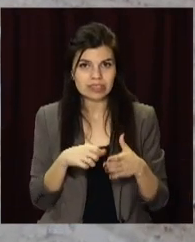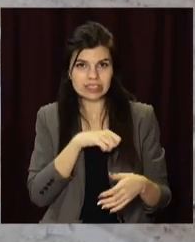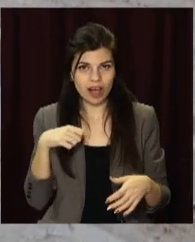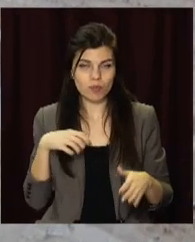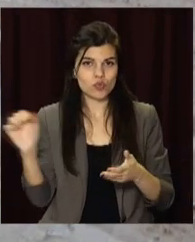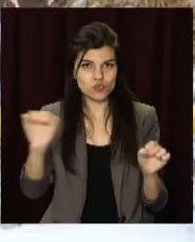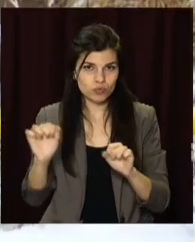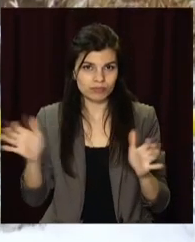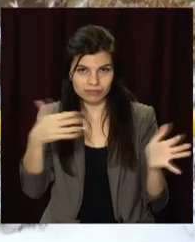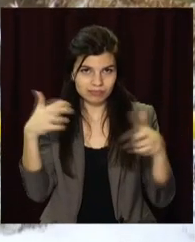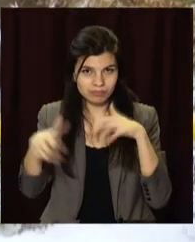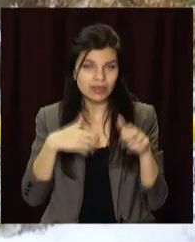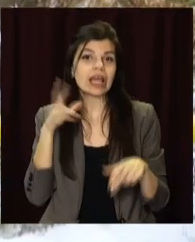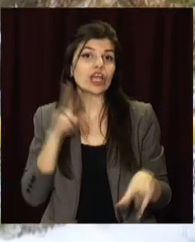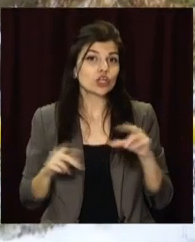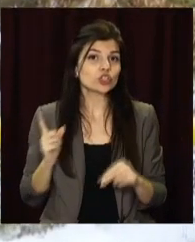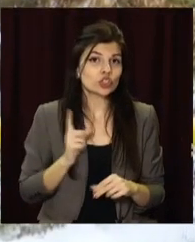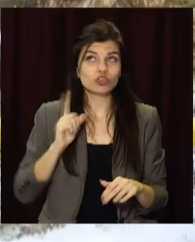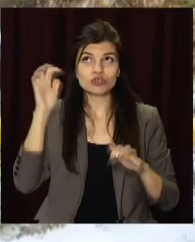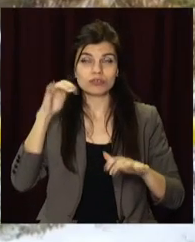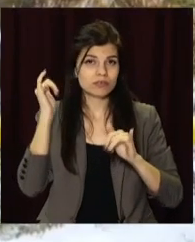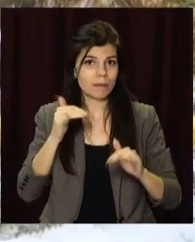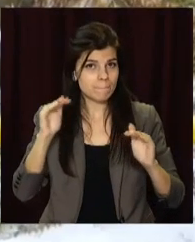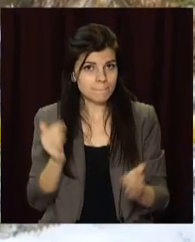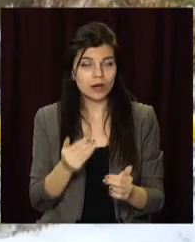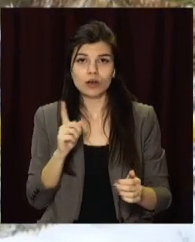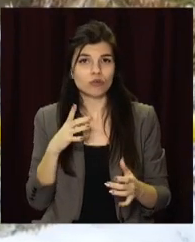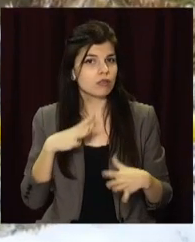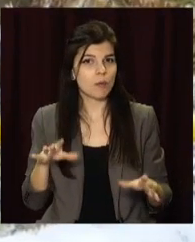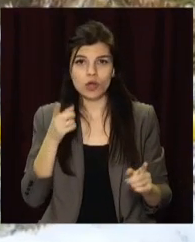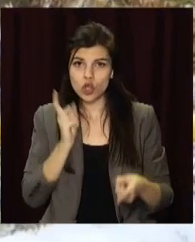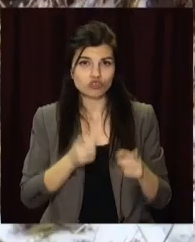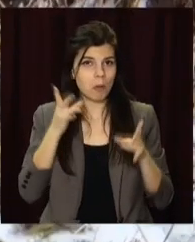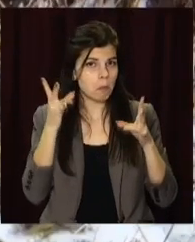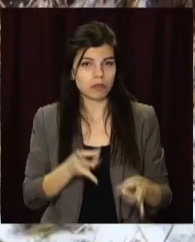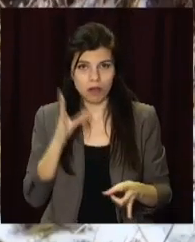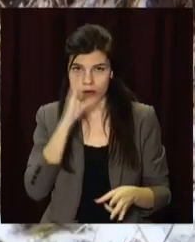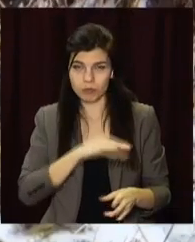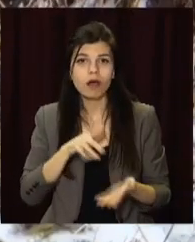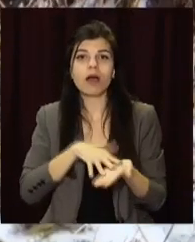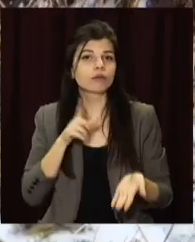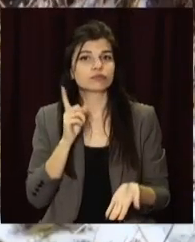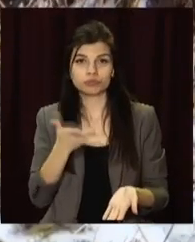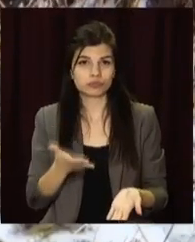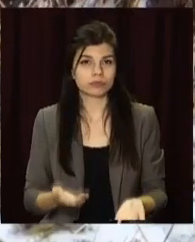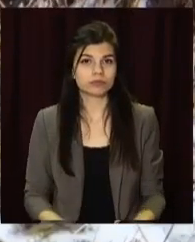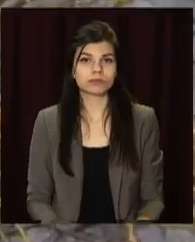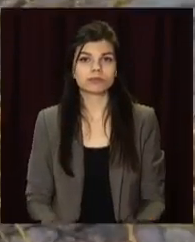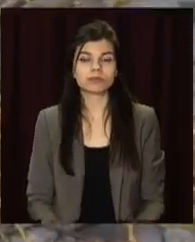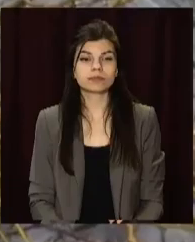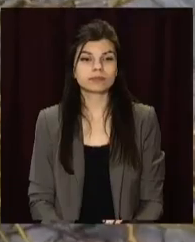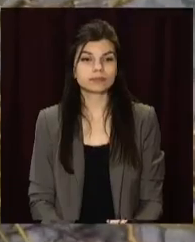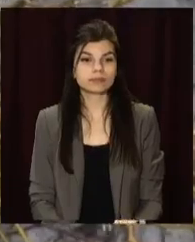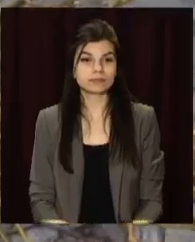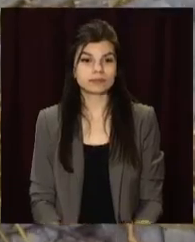ще сподіватися, що примхи погоди будуть помірними, щоб не сталося справжньої біди. Руслана Козиряцька, Василь Самовар,